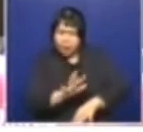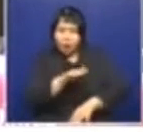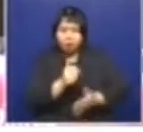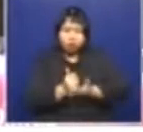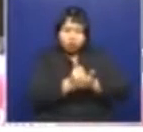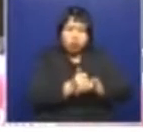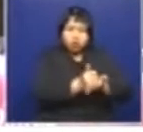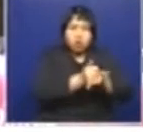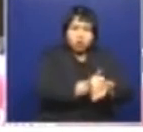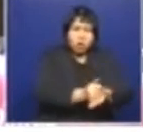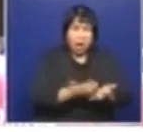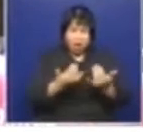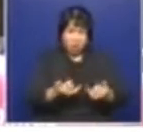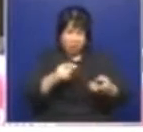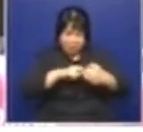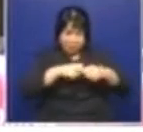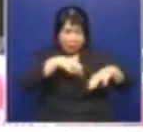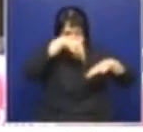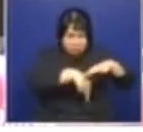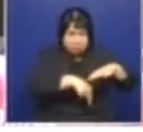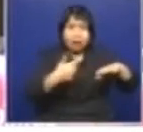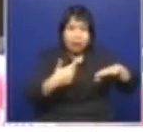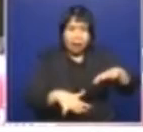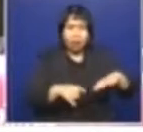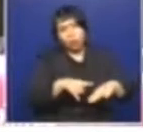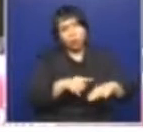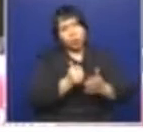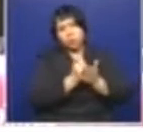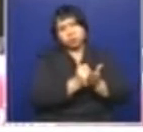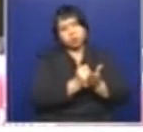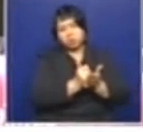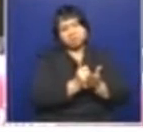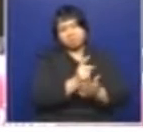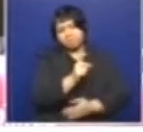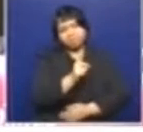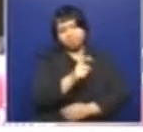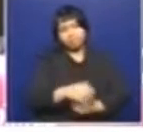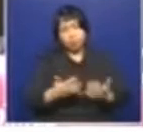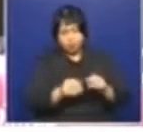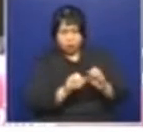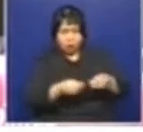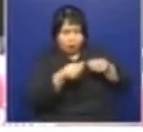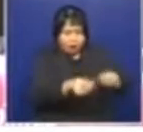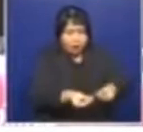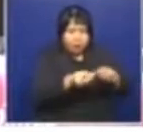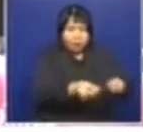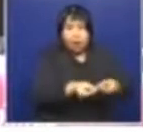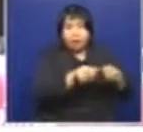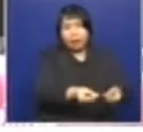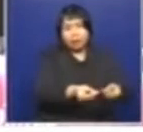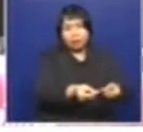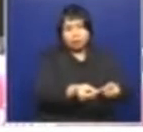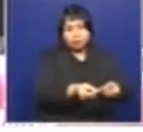ฐานรากท่านมาอัดตอนมันลึกลงไปโครงสร้างแล้วนี่มันไม่ฟูแล้วครับวันนี้อัดอะไรลงไปอัดลงไปมันก็ไหลเข้